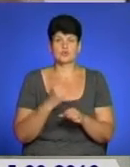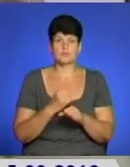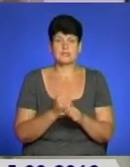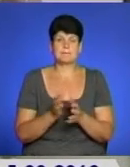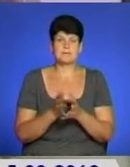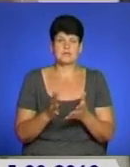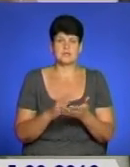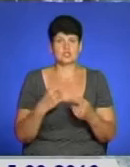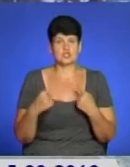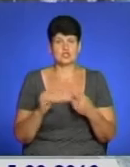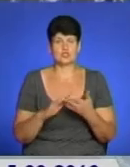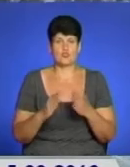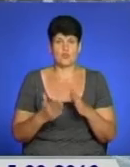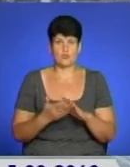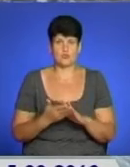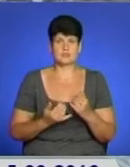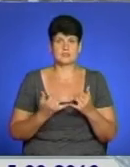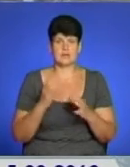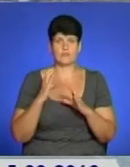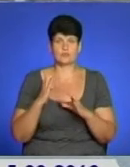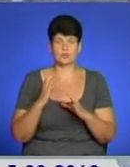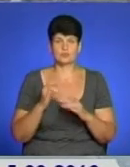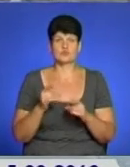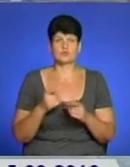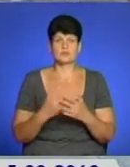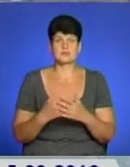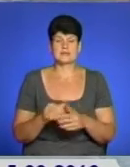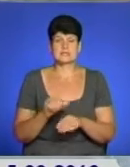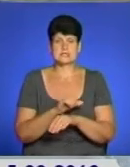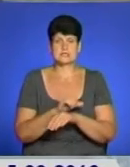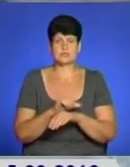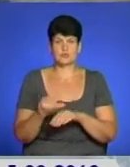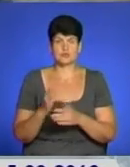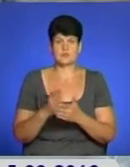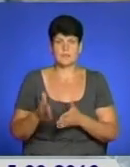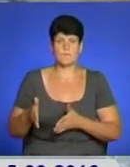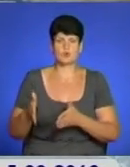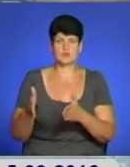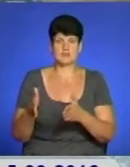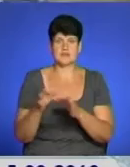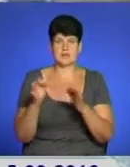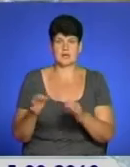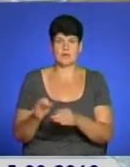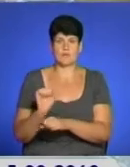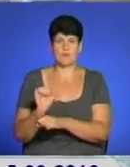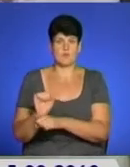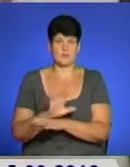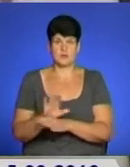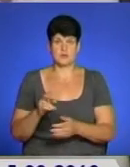тут. Для автобусів, що за границею, наприклад, є полоса, є все, автобус ніяких пробок не стоїть. А